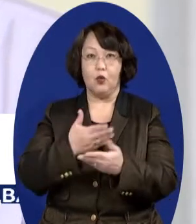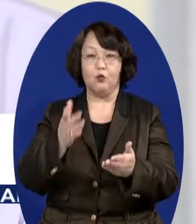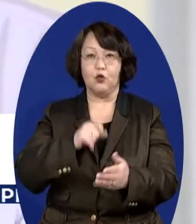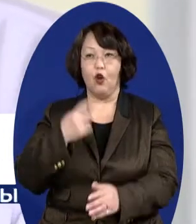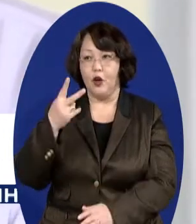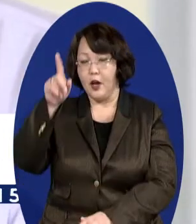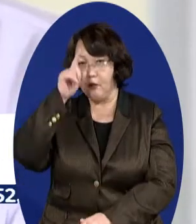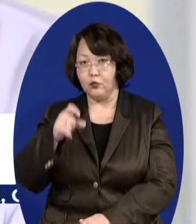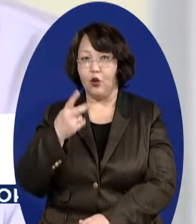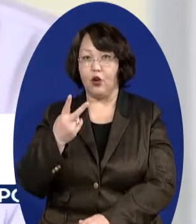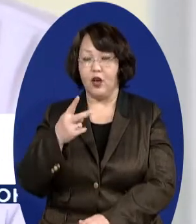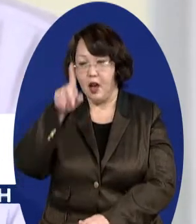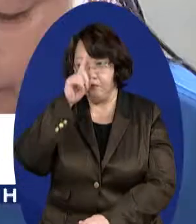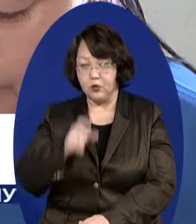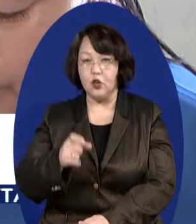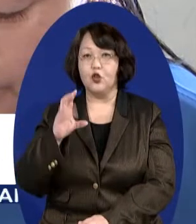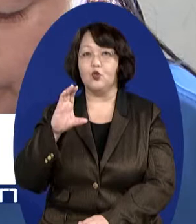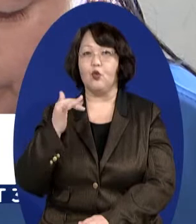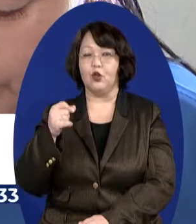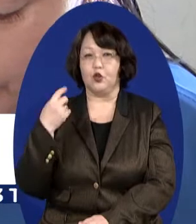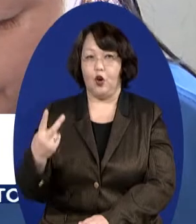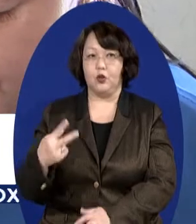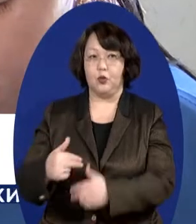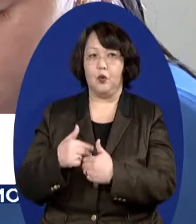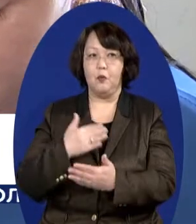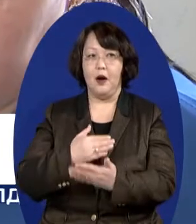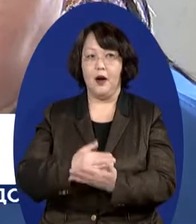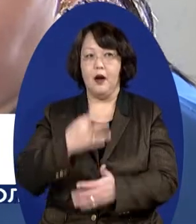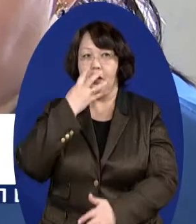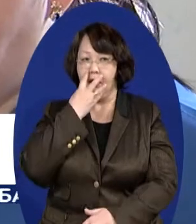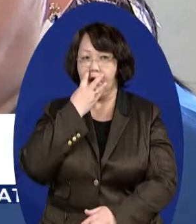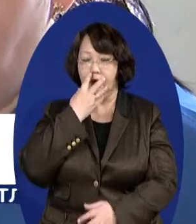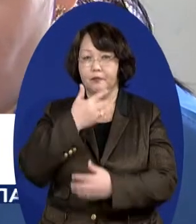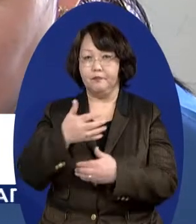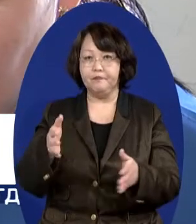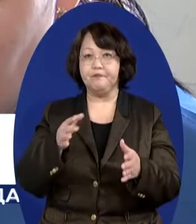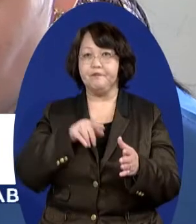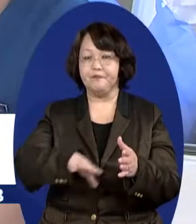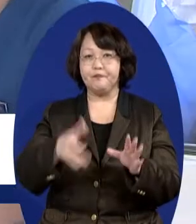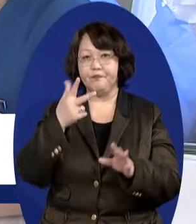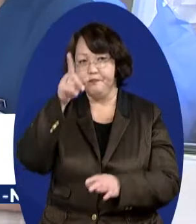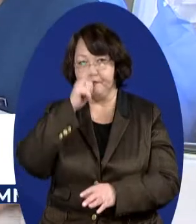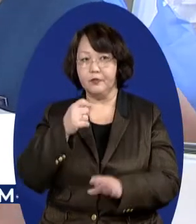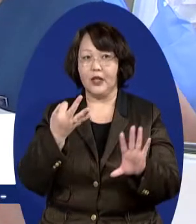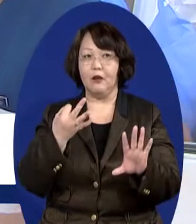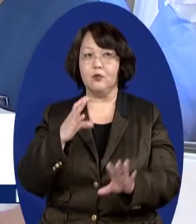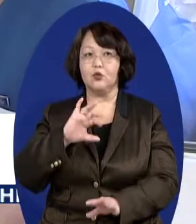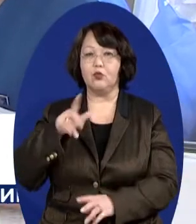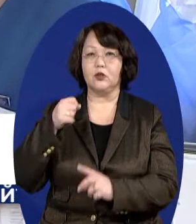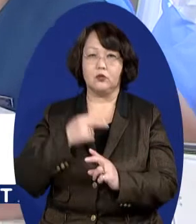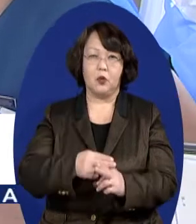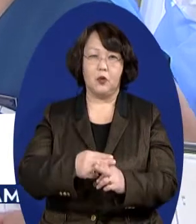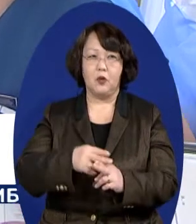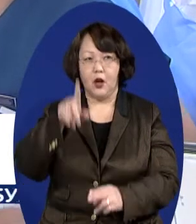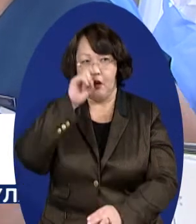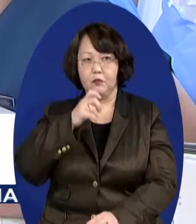бол 2 сувлэгч бол үйлчилж байна. Эрчим тэмцлэгээний тасаг өнөөдрийн байдлаар 3 эмч, 8 сувлэгчтэй ажилладаг. Тэд